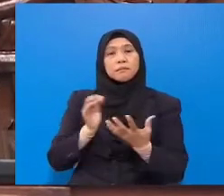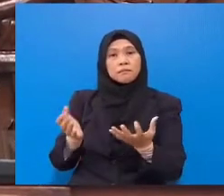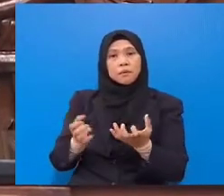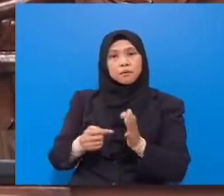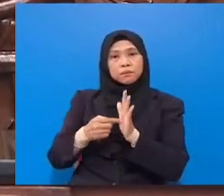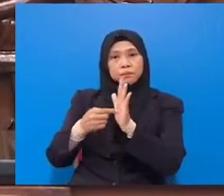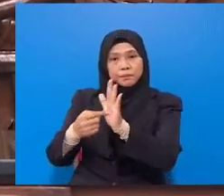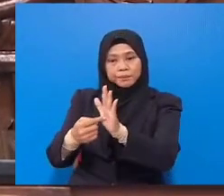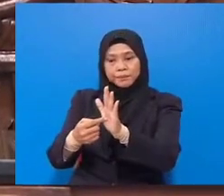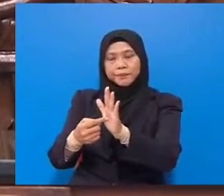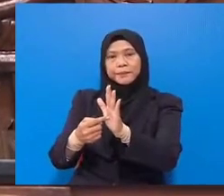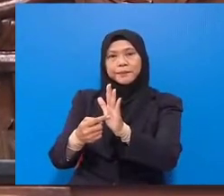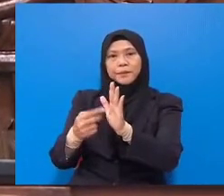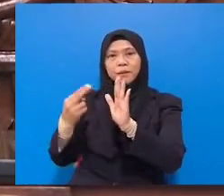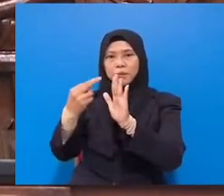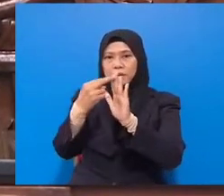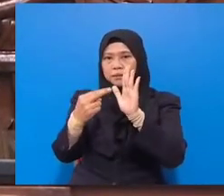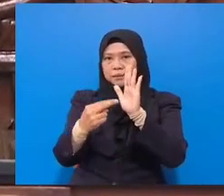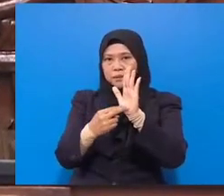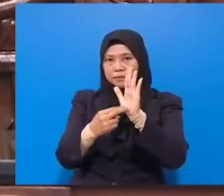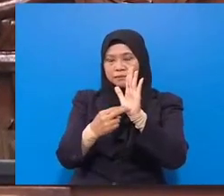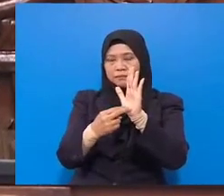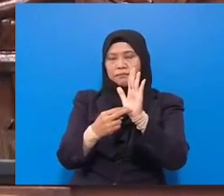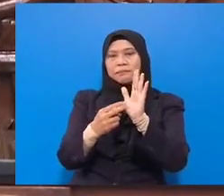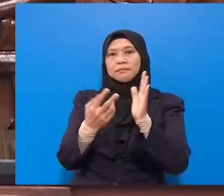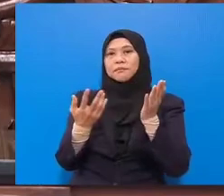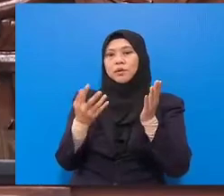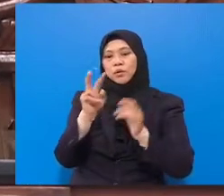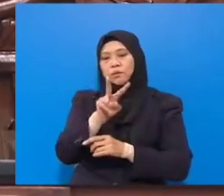saw atau peraturan mesyuarat